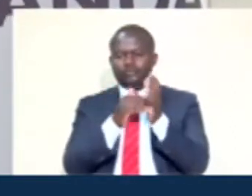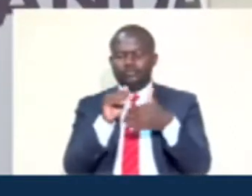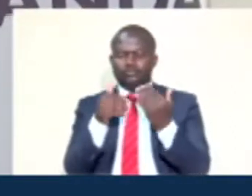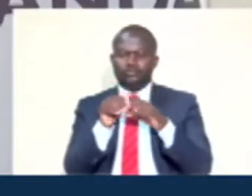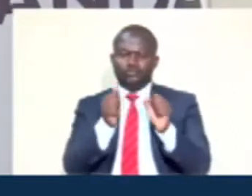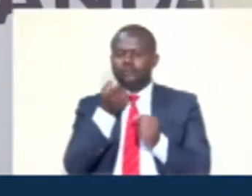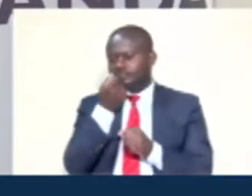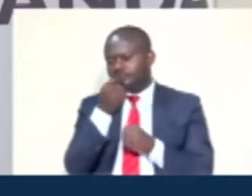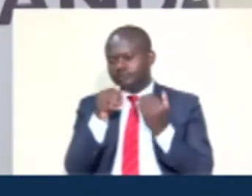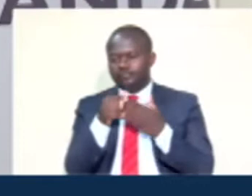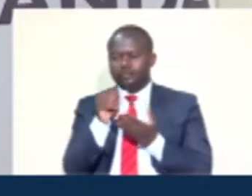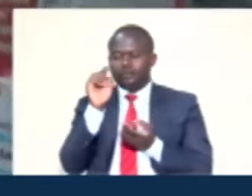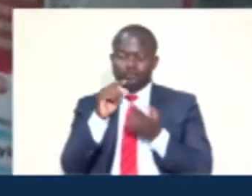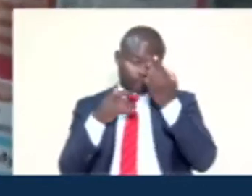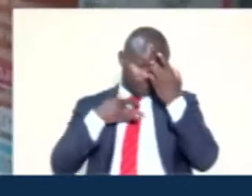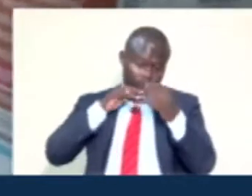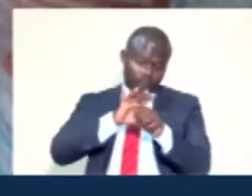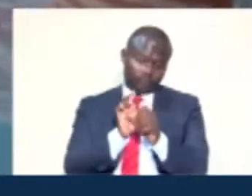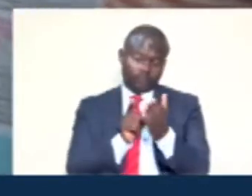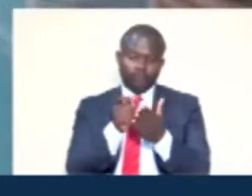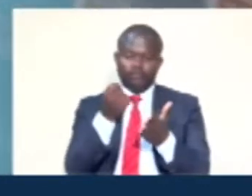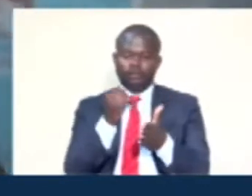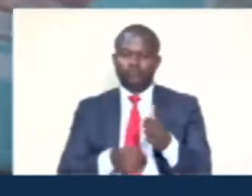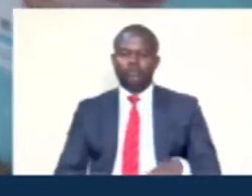gufata imiti igabanya ubukana bwa virusi itera SIDA.